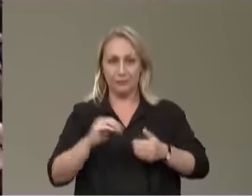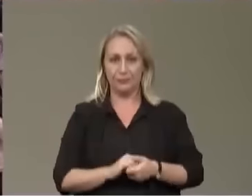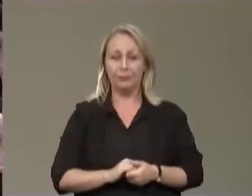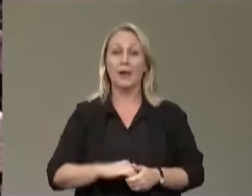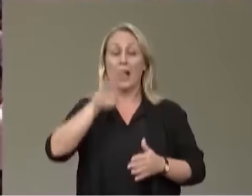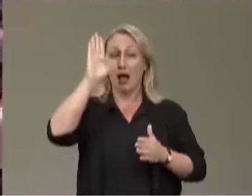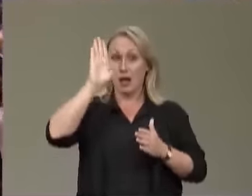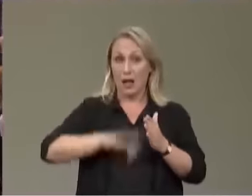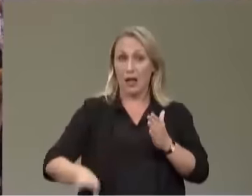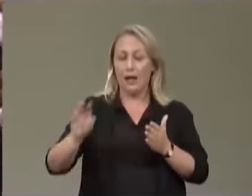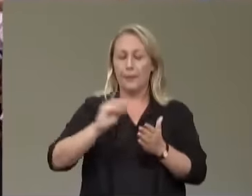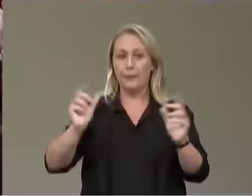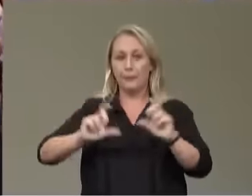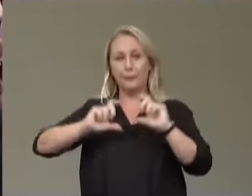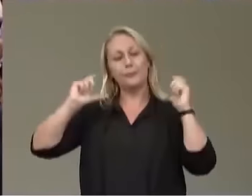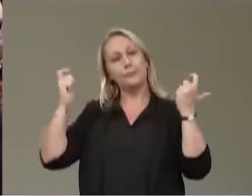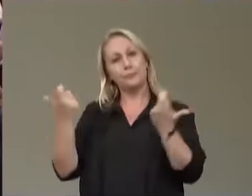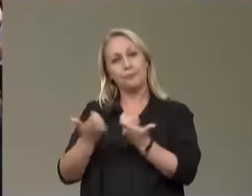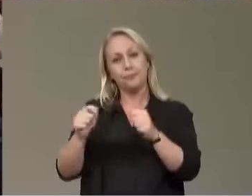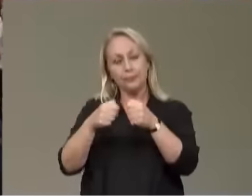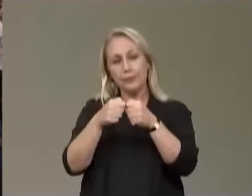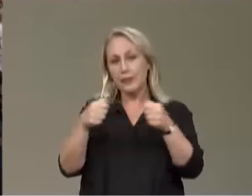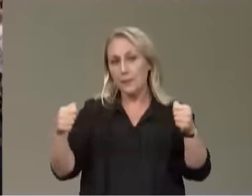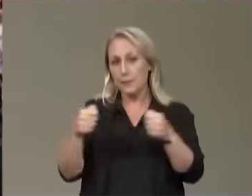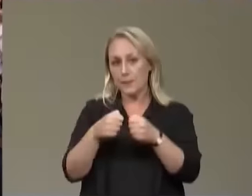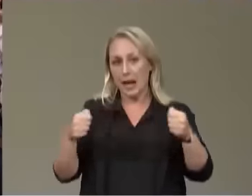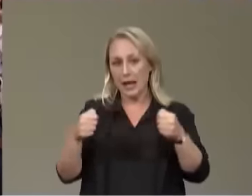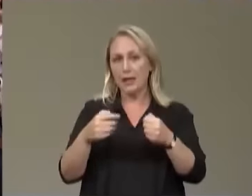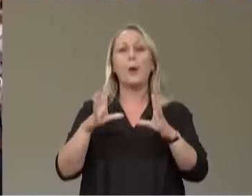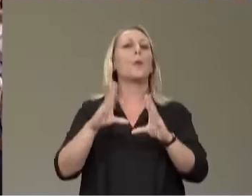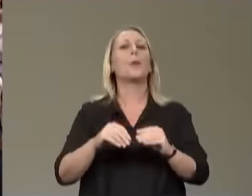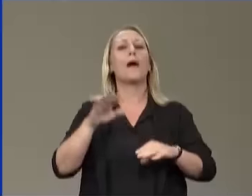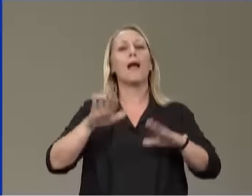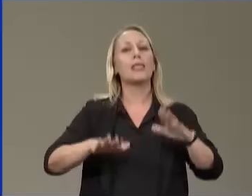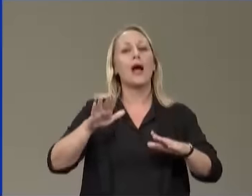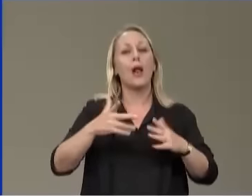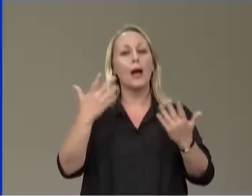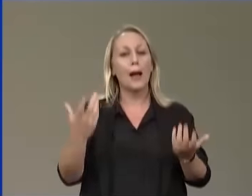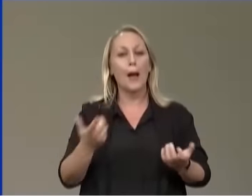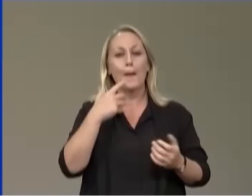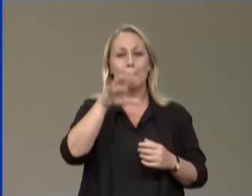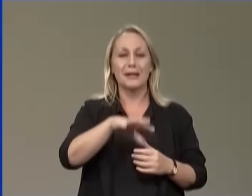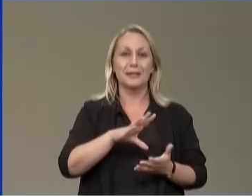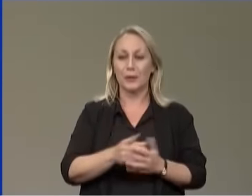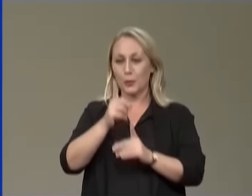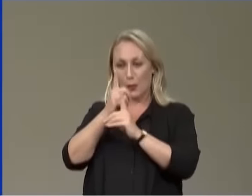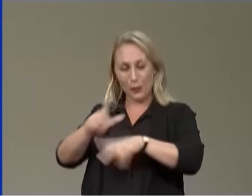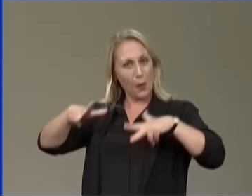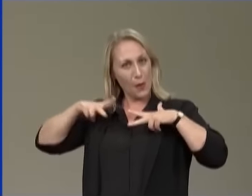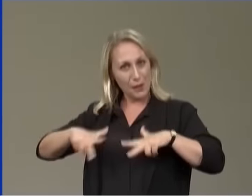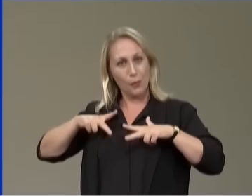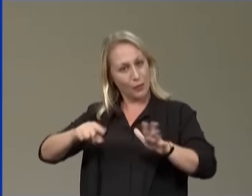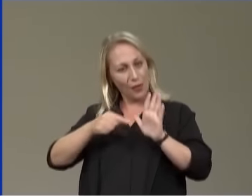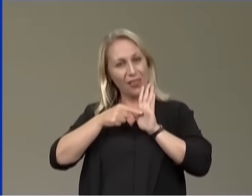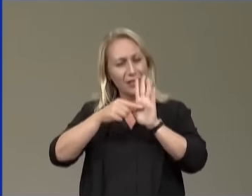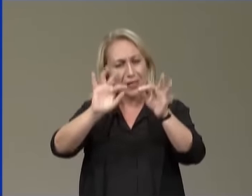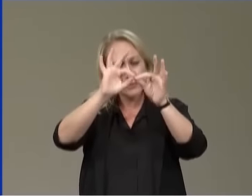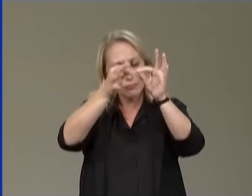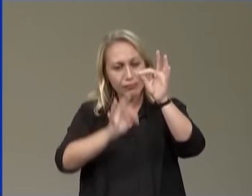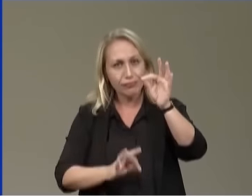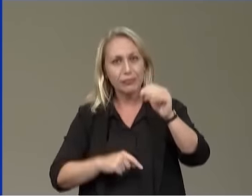να τονώσει την οικογένεια με μέτρα σε πολλούς και διαφορετικούς τομείς. Το αρμόδιο Υπουργείο θα τα παρουσιάσει αναλυτικά